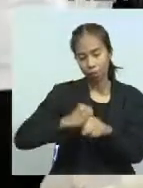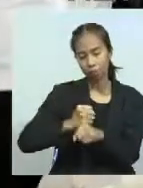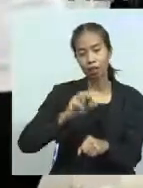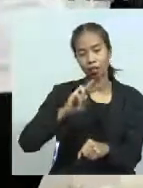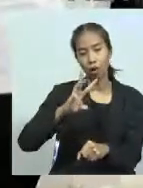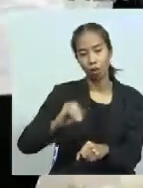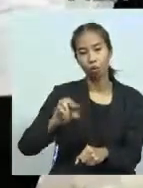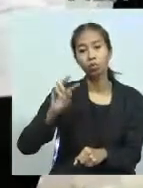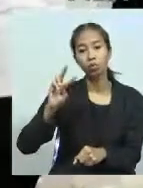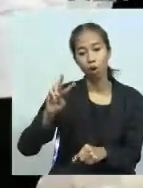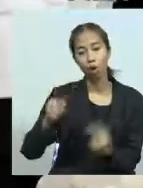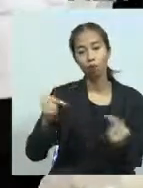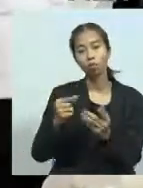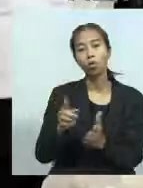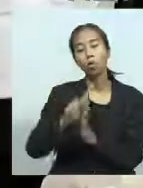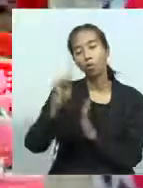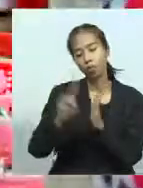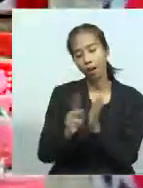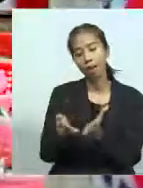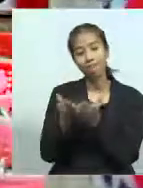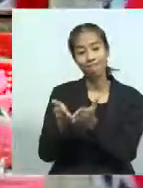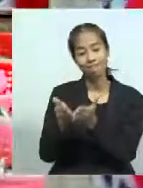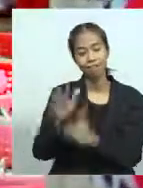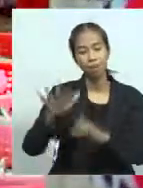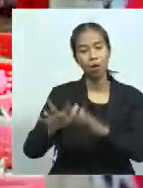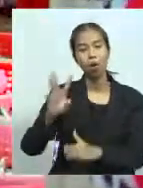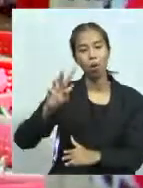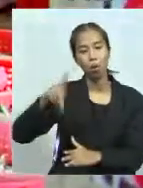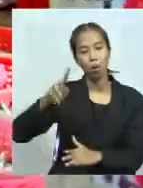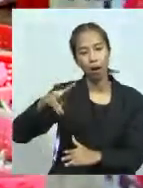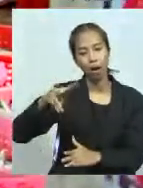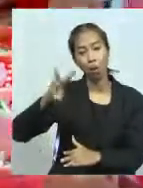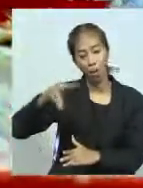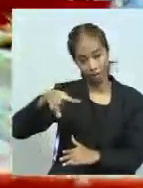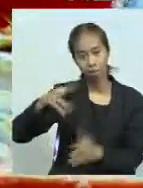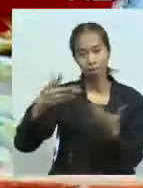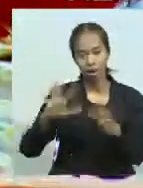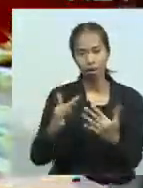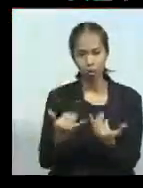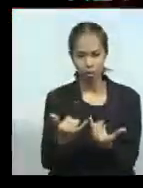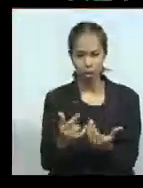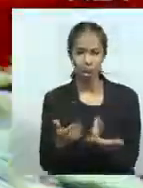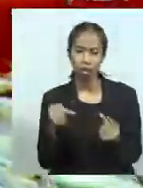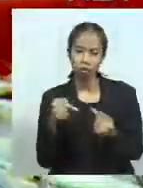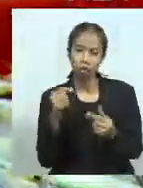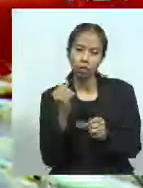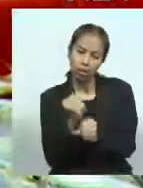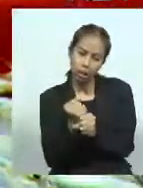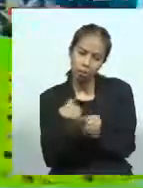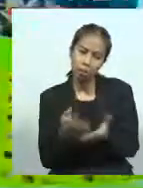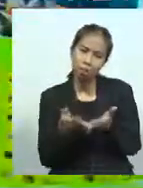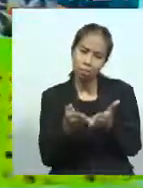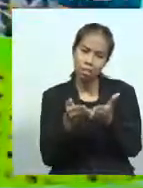การประมงมาตรา83กว่า 6,000 คนได้รับการผ่อนผันให้ทำงานในกิจการประมงทะเล1